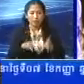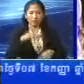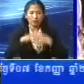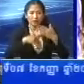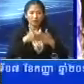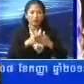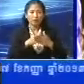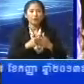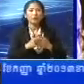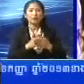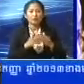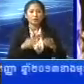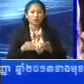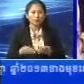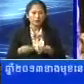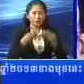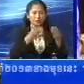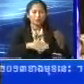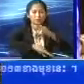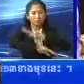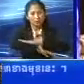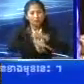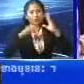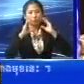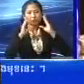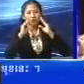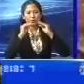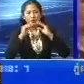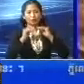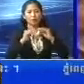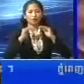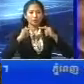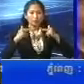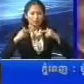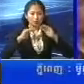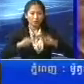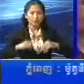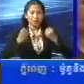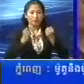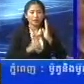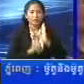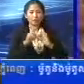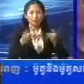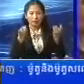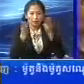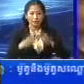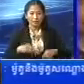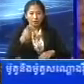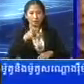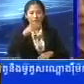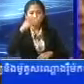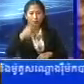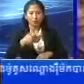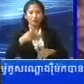នឹងត្រូវលើកយកទៅដាក់ជូនកិច្ចប្រជុំឧត្តមបន្ត្រីទទួលបន្ទុកសុខភាពសង្គមនិងអភិវឌ្ឍអាស៊ានលើកទី9ដែលនឹ